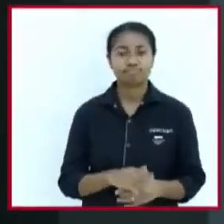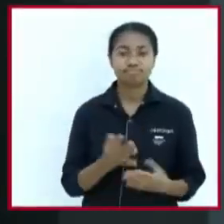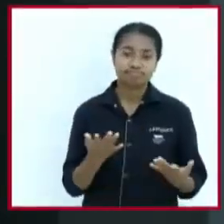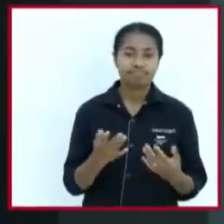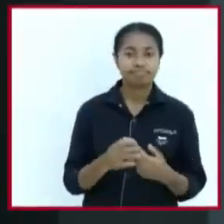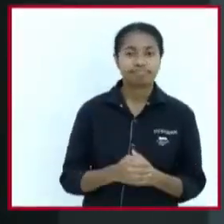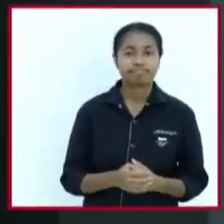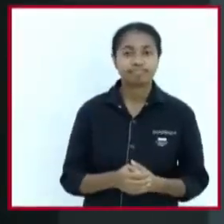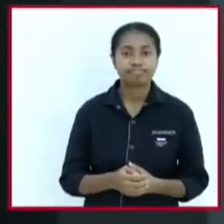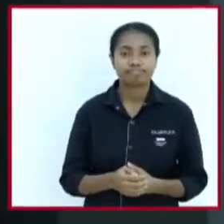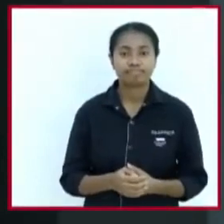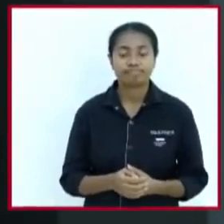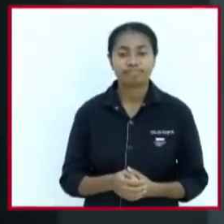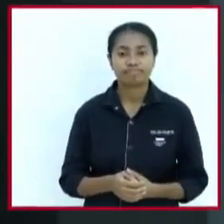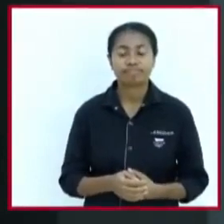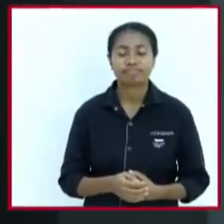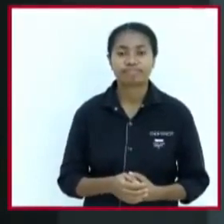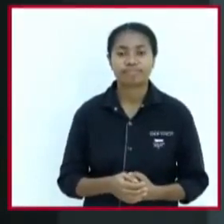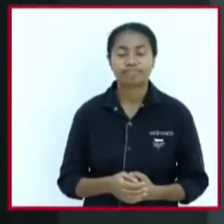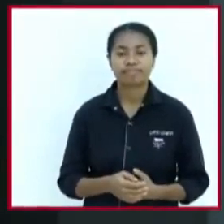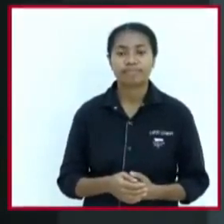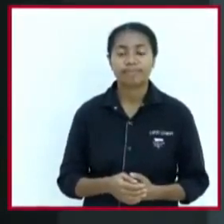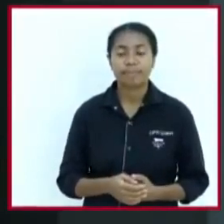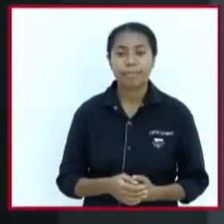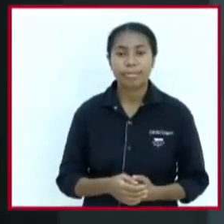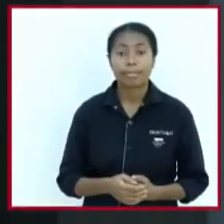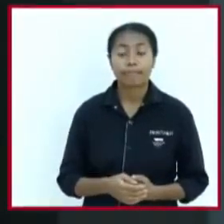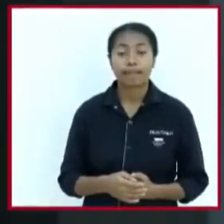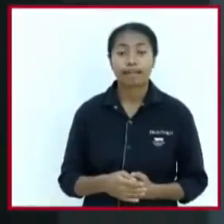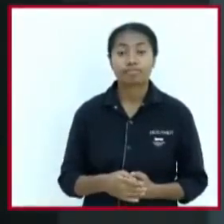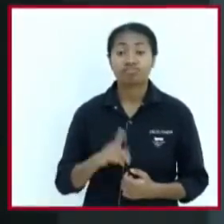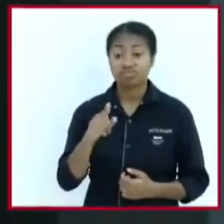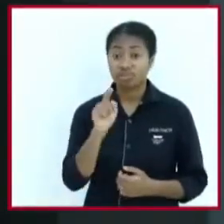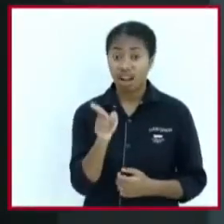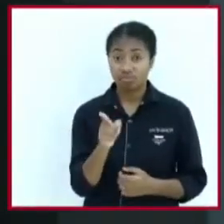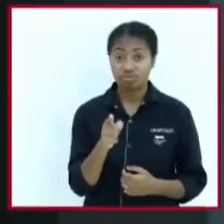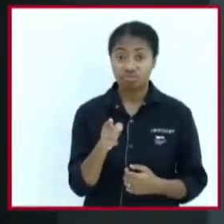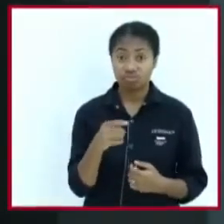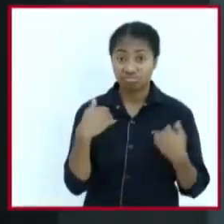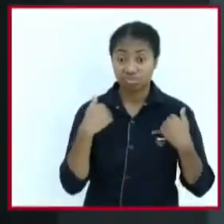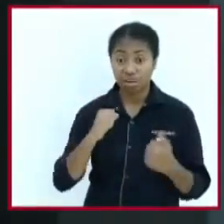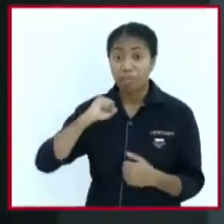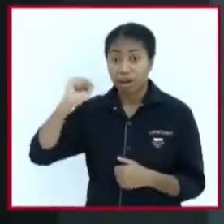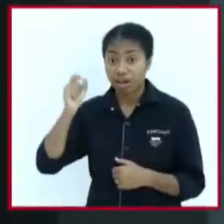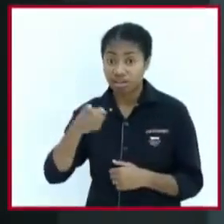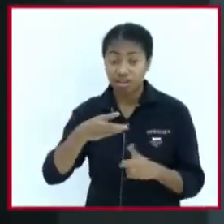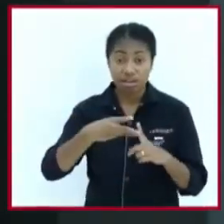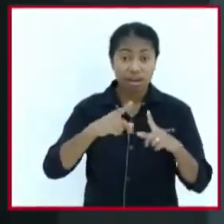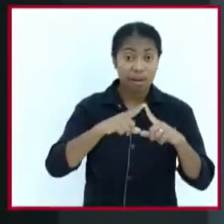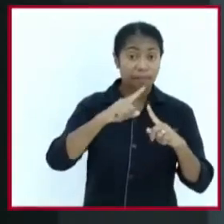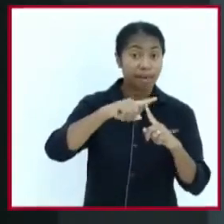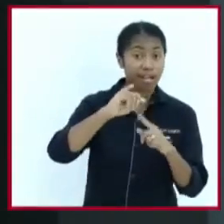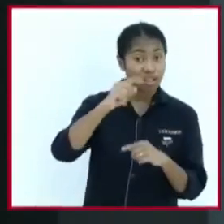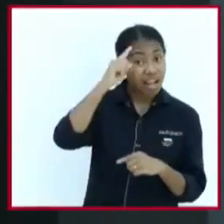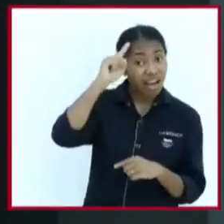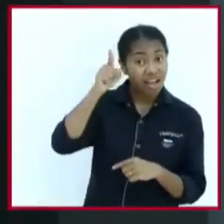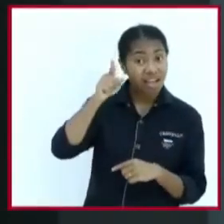begitu Hai jadi mau bangga dengan b allahmu ingat